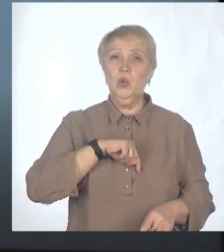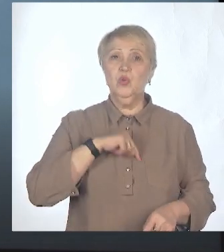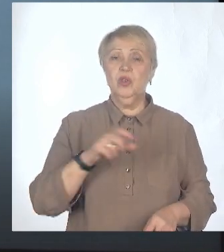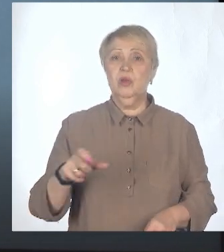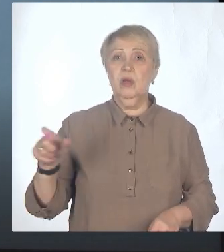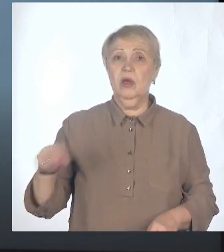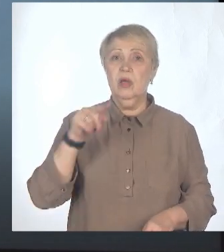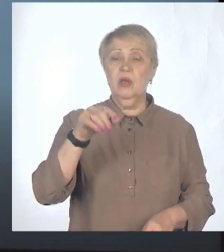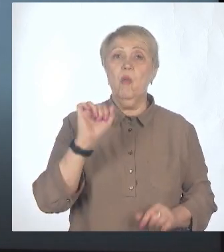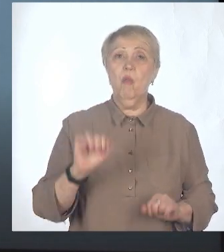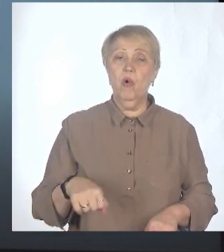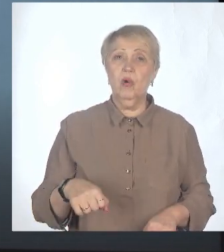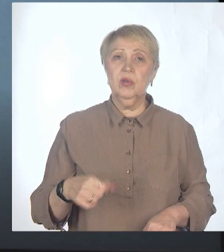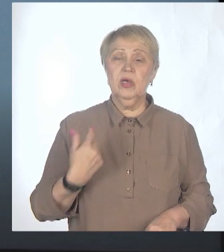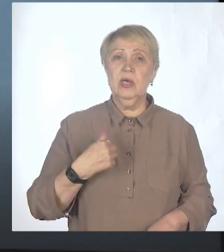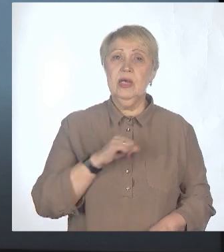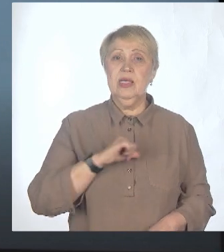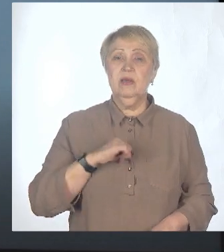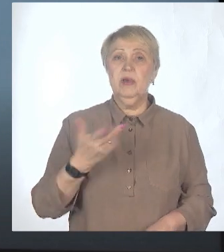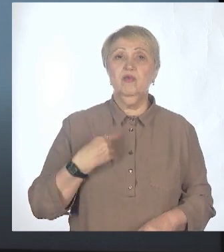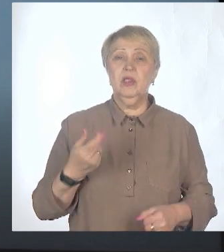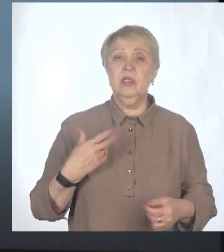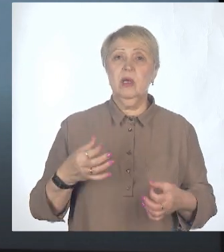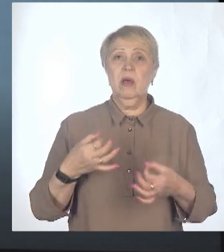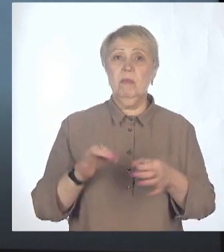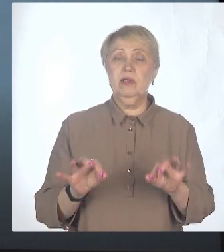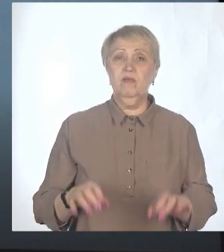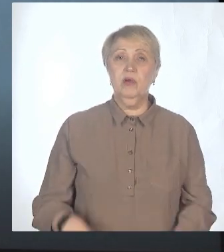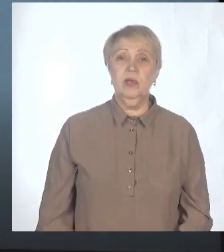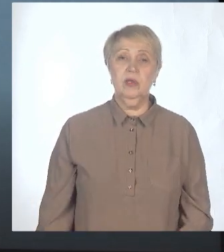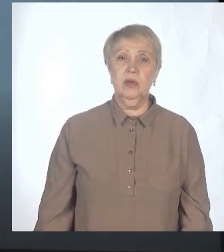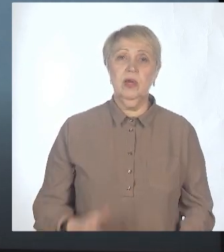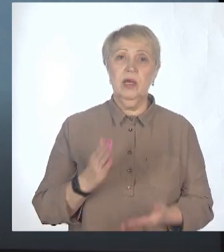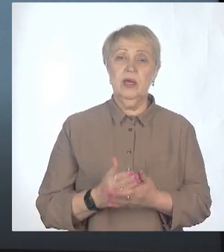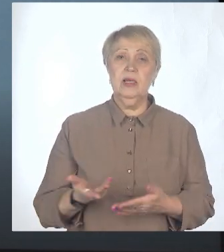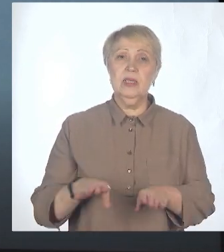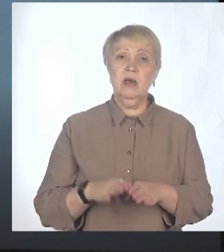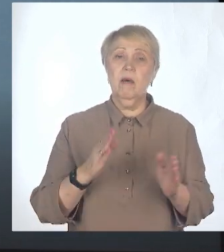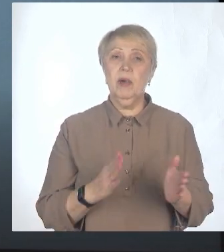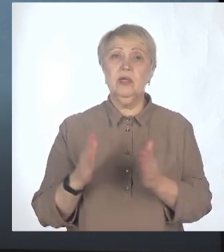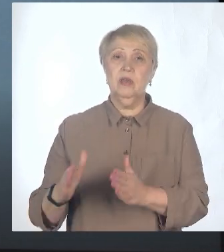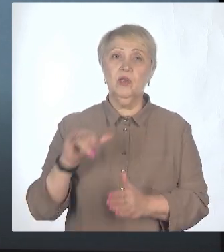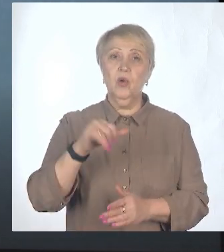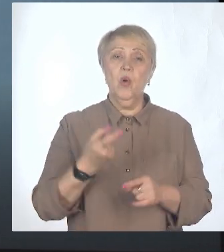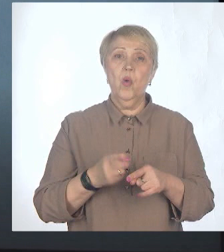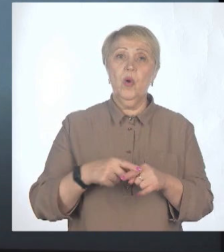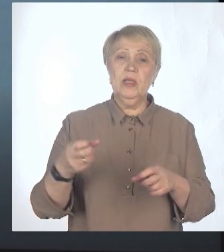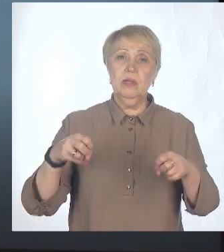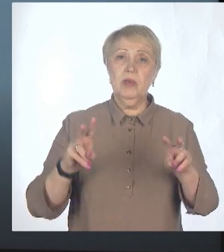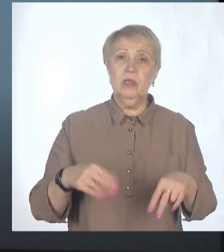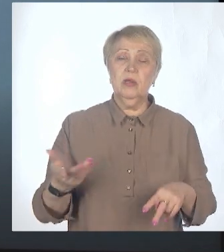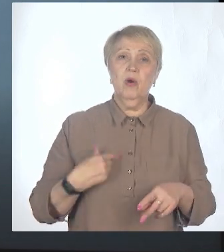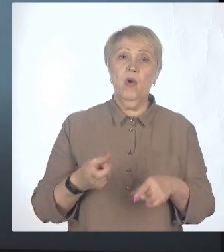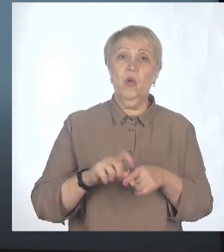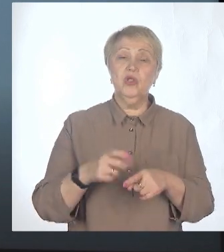они могут себе позволить передвигаться. Кроме этого, здесь позиция такая, что у IT-специалиста очень сильно заработок